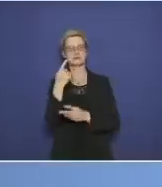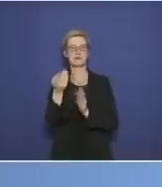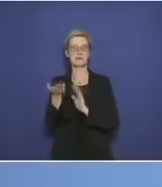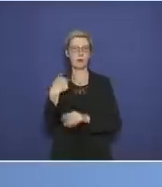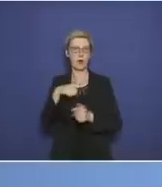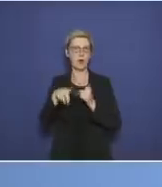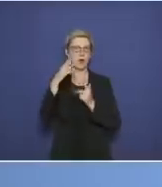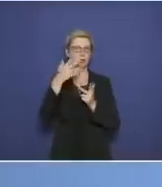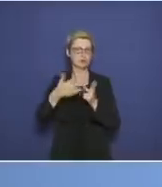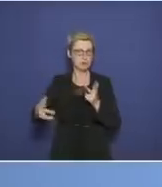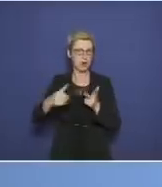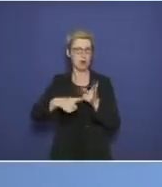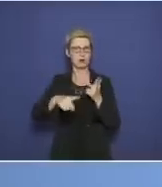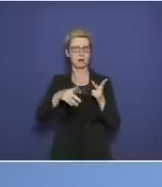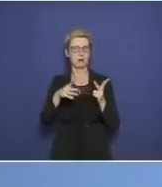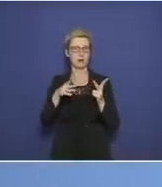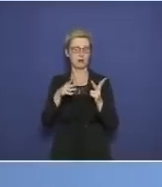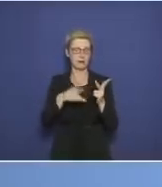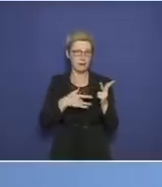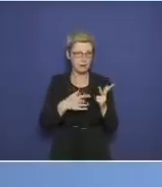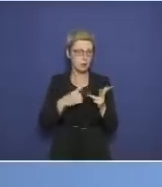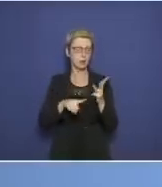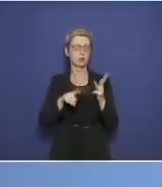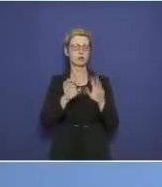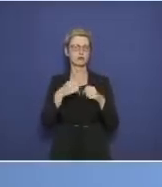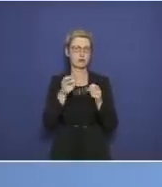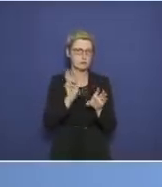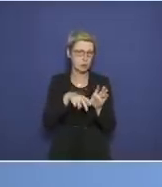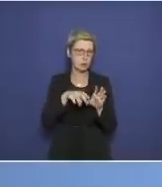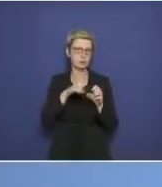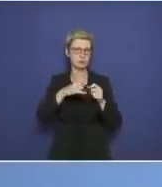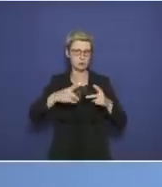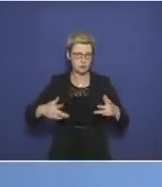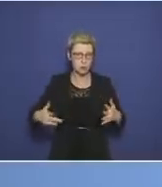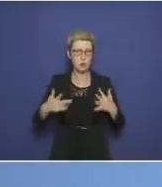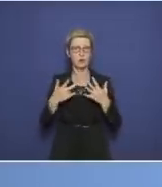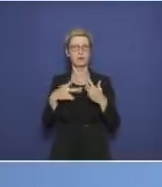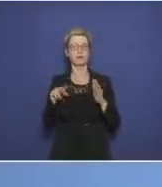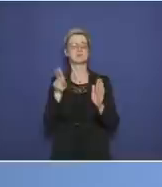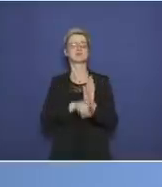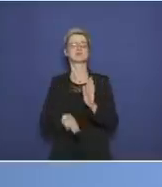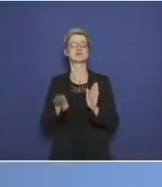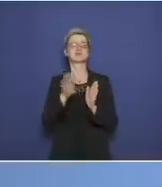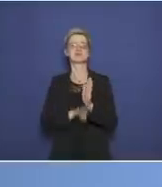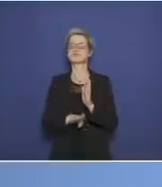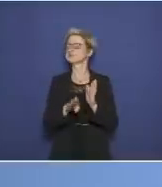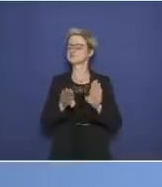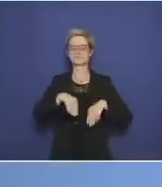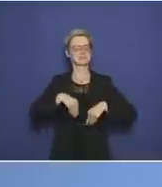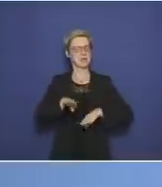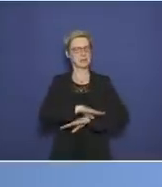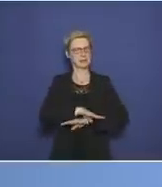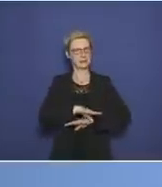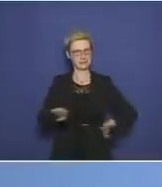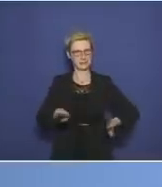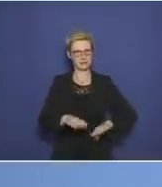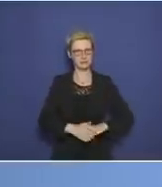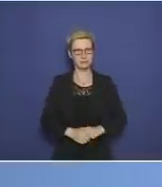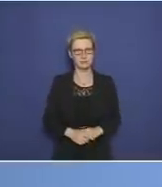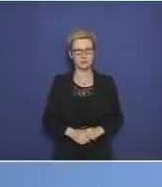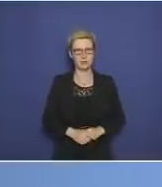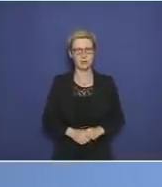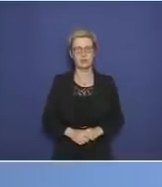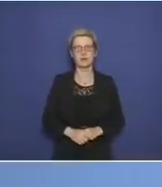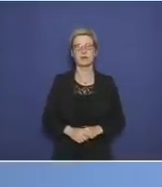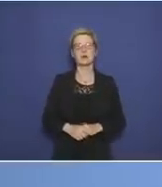Herkunft, ihrer Sprache, ihrer Religion oder Staatsangehörigkeit sind nicht hinnehmbar. Diese Prämisse ist auch für die Bewertung